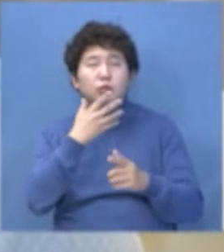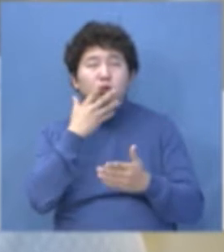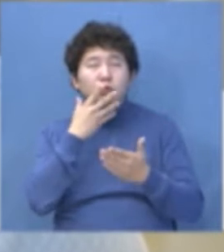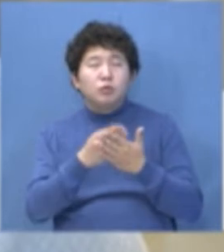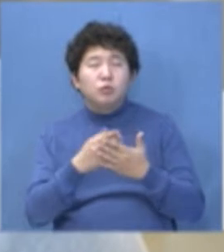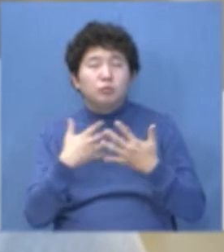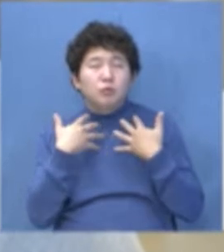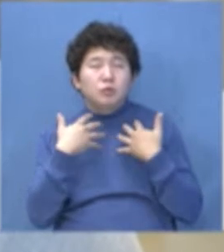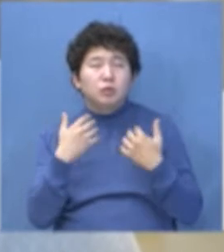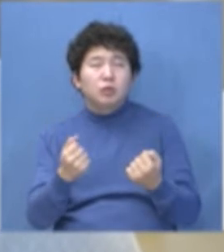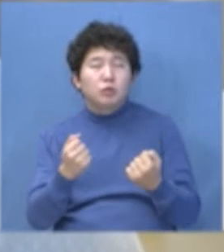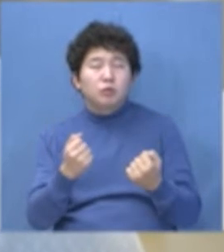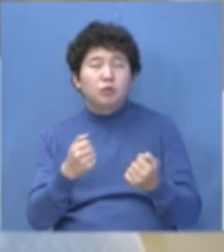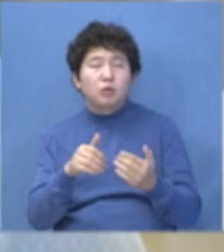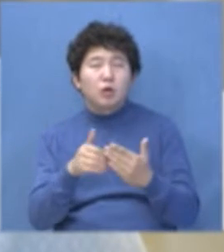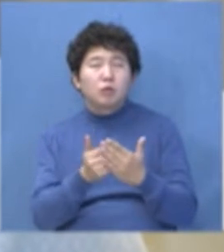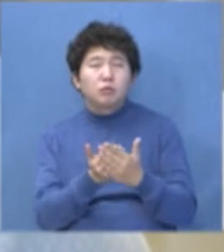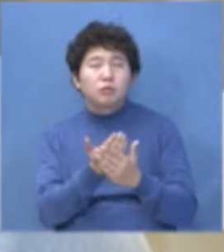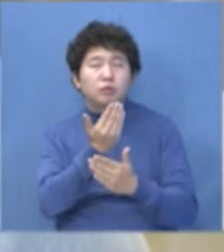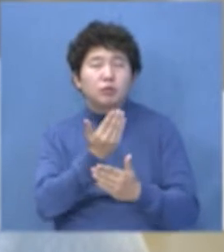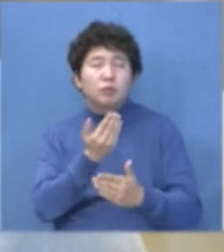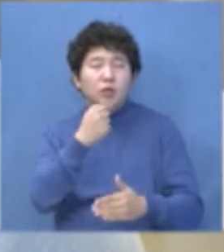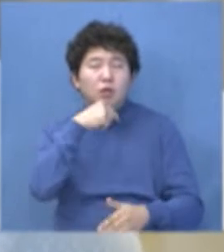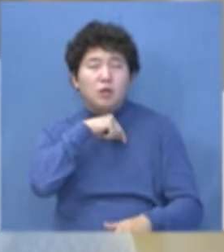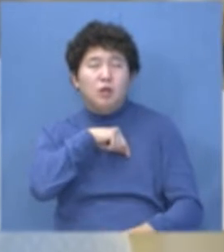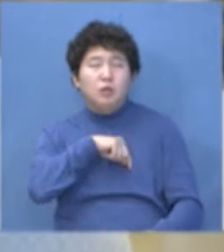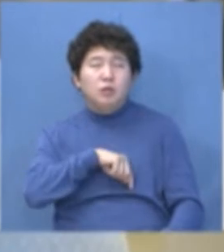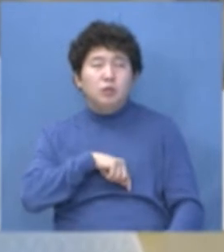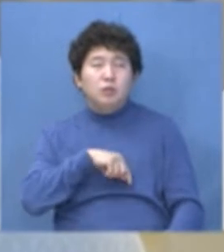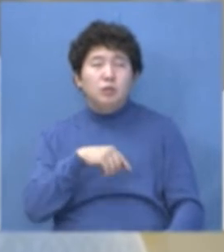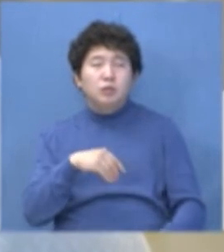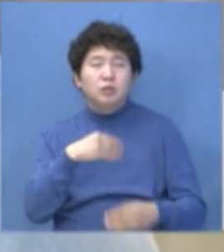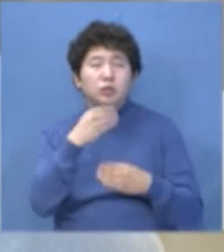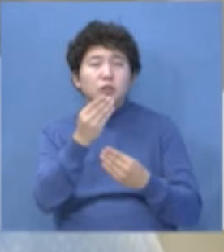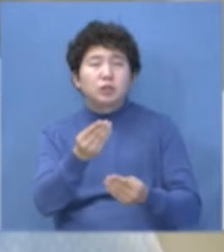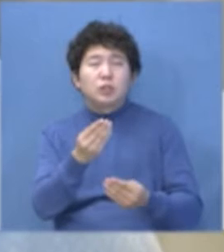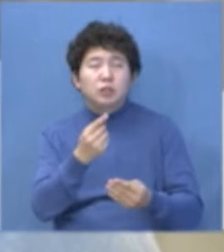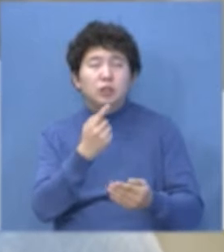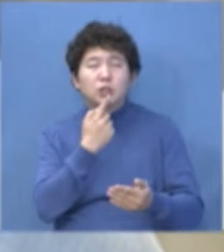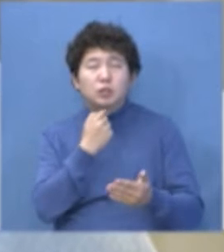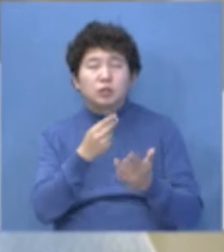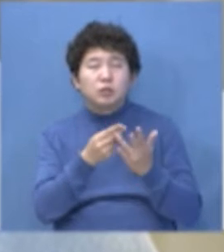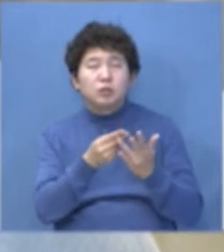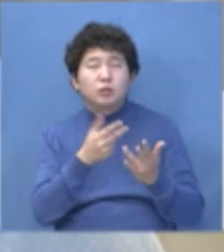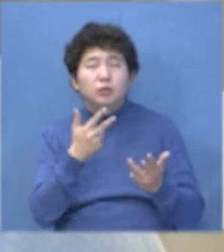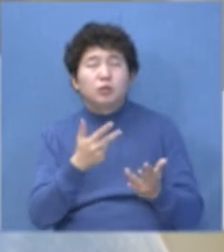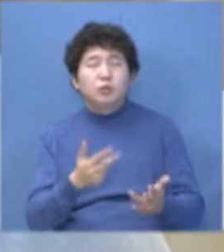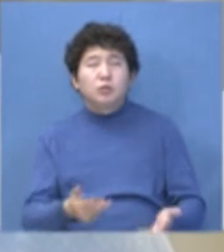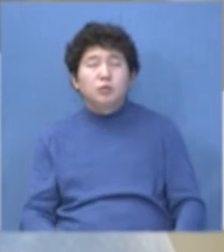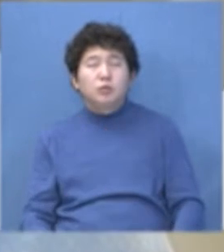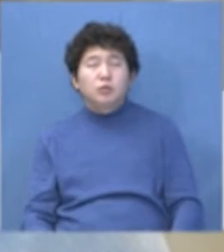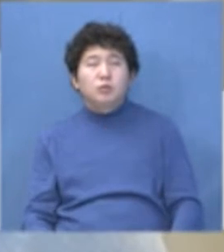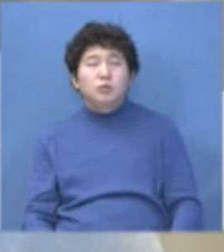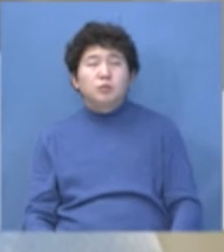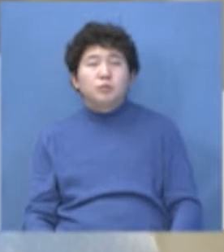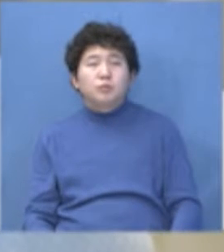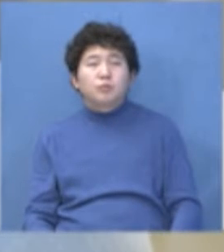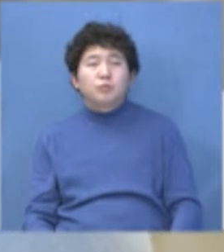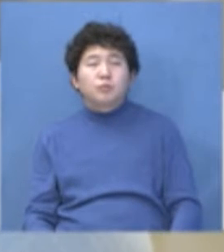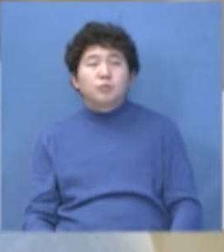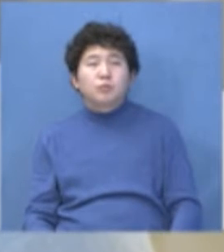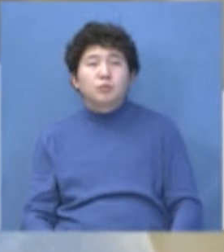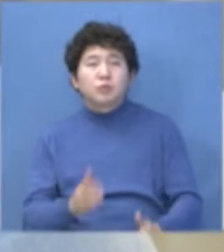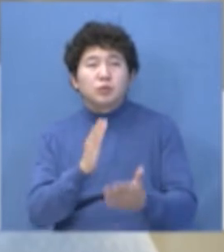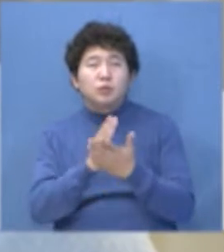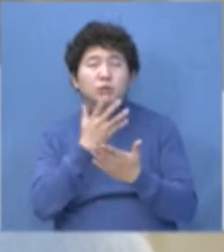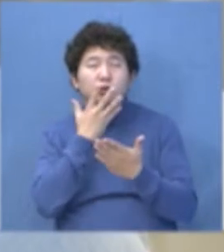донора. То есть это обновление организма, да, это сдача анализов, соответственно. То есть есть свои